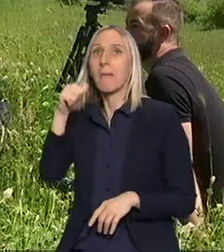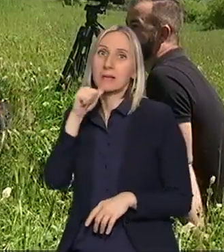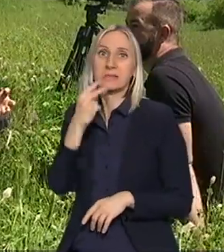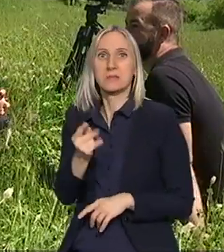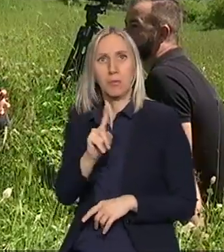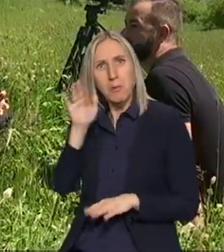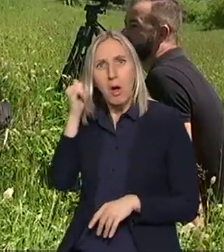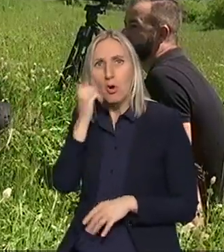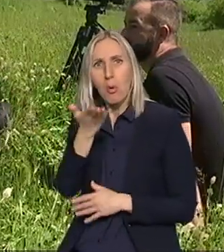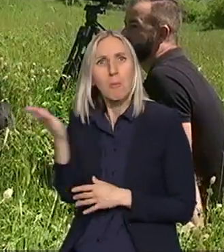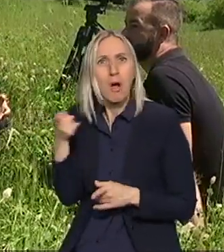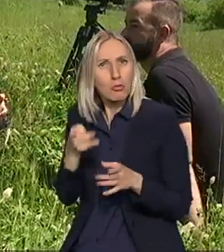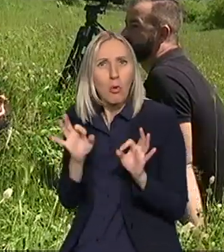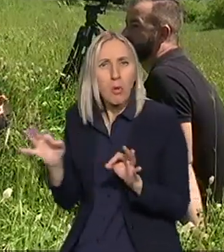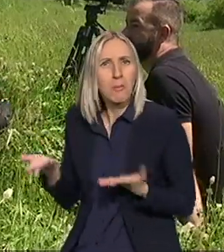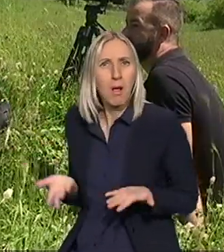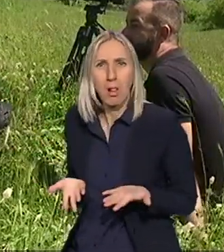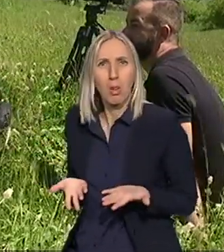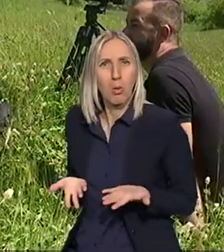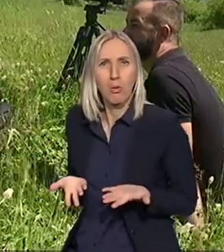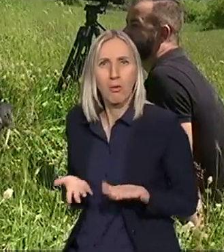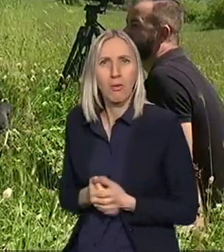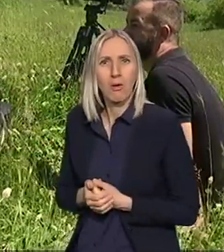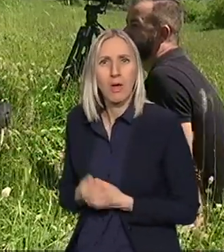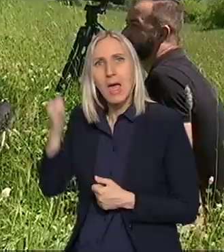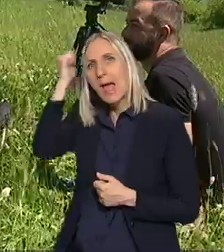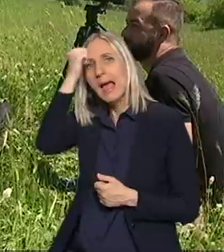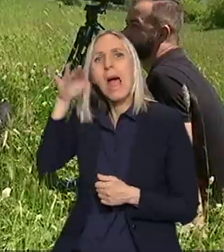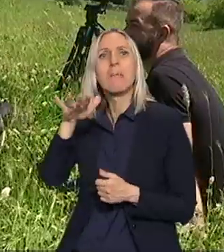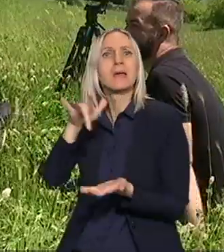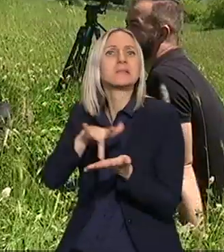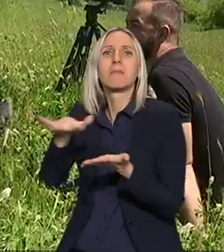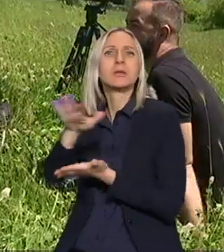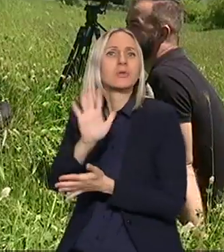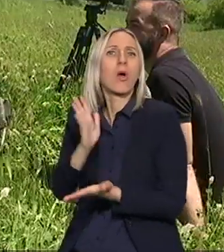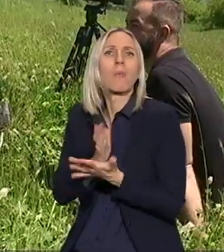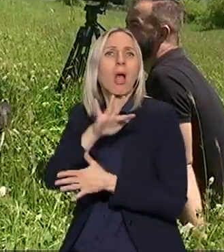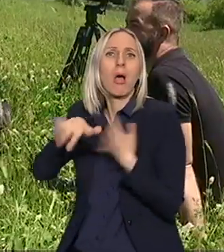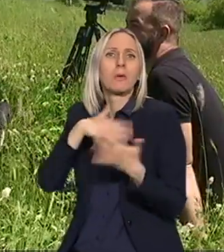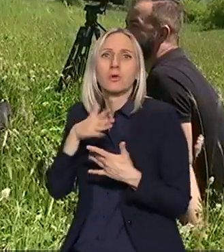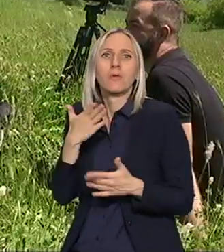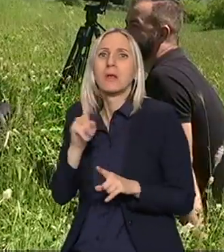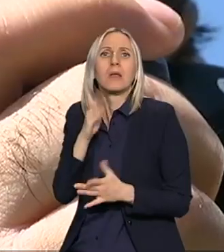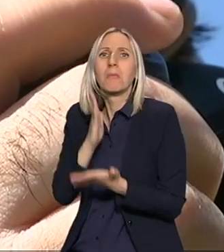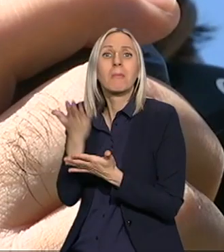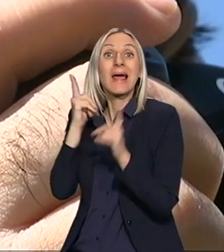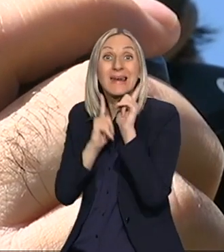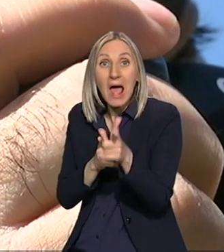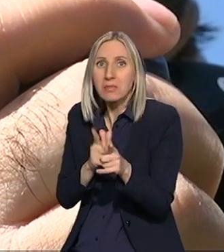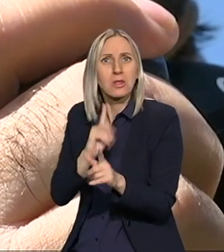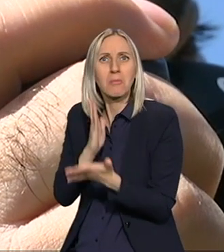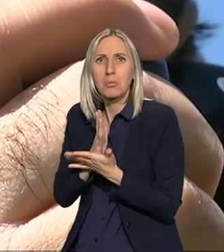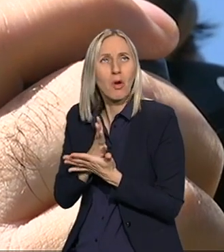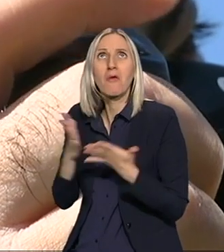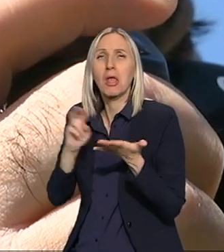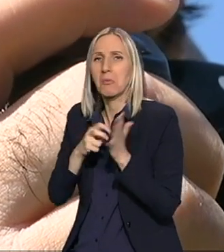Znači, to je sve normalno i uopšte Kamenica je tako uvek bilo. Mislim, nismo imali problema. Nije u rat neki veliki